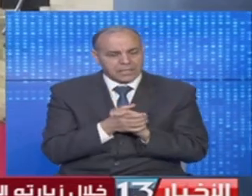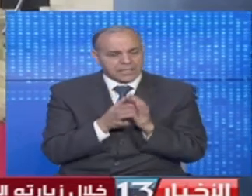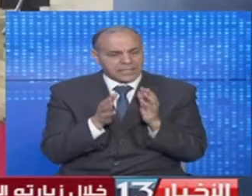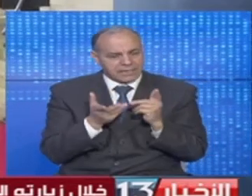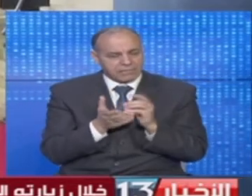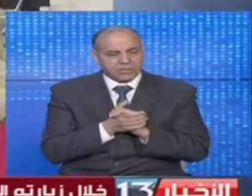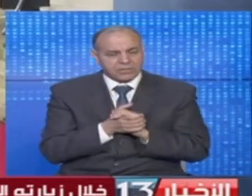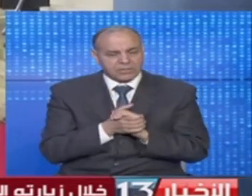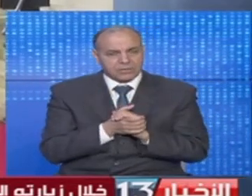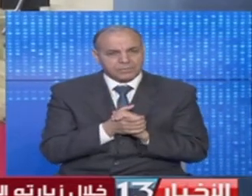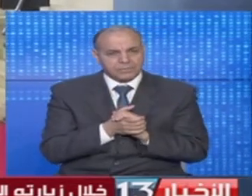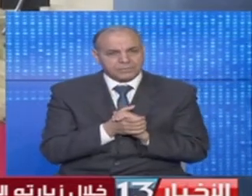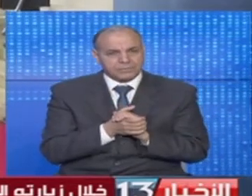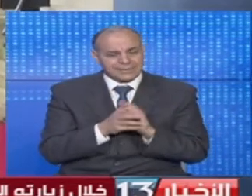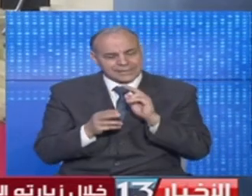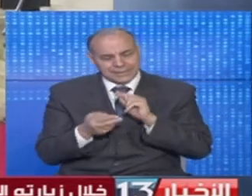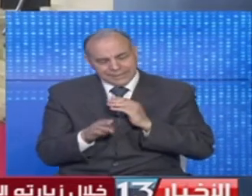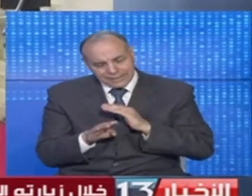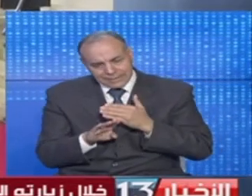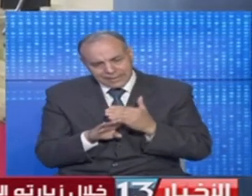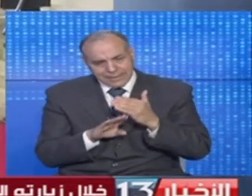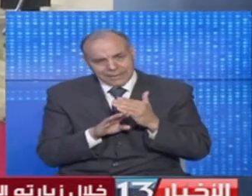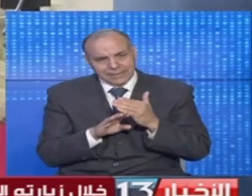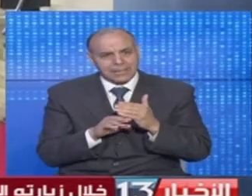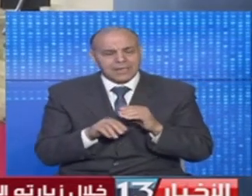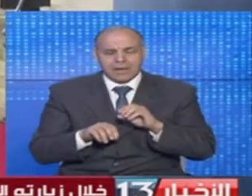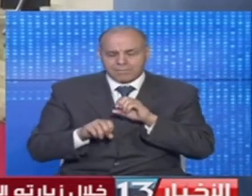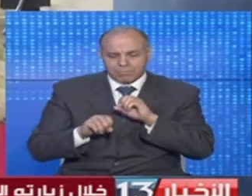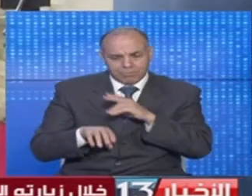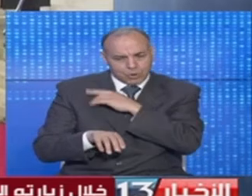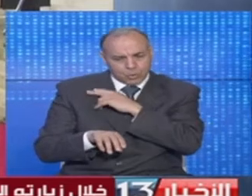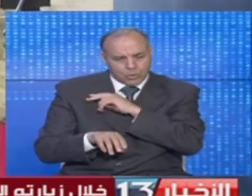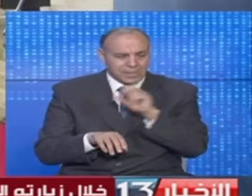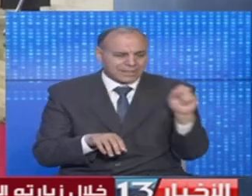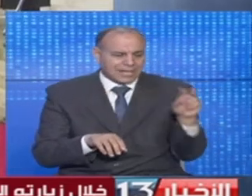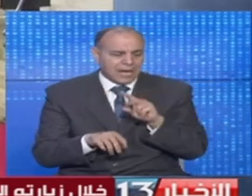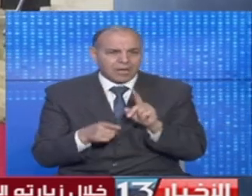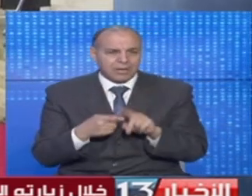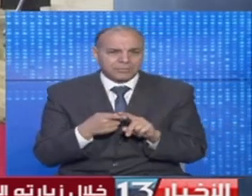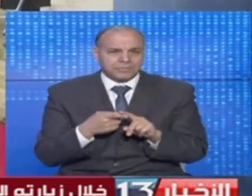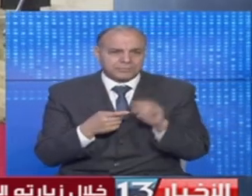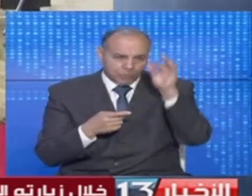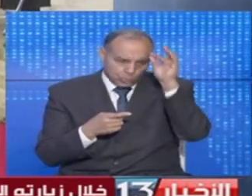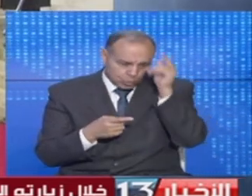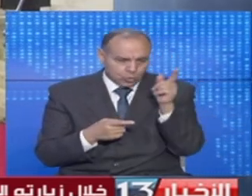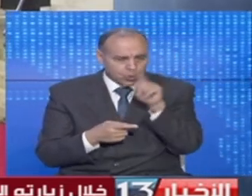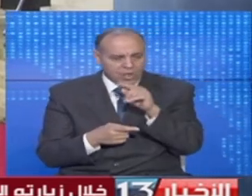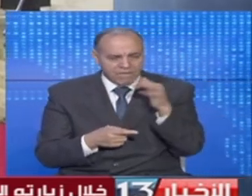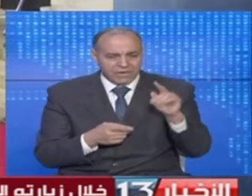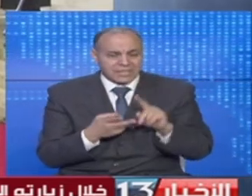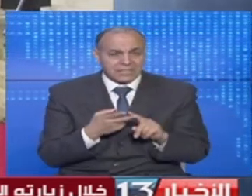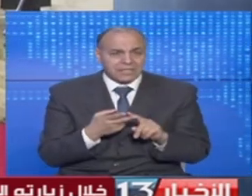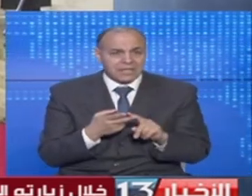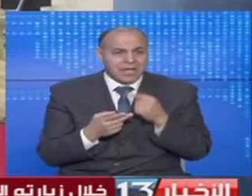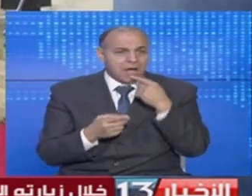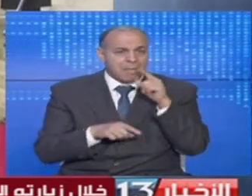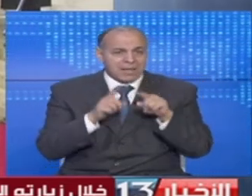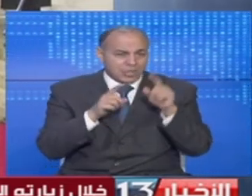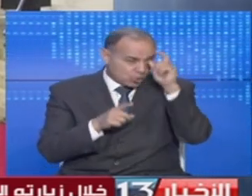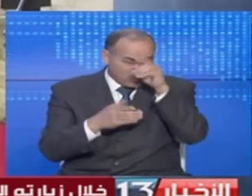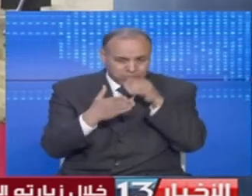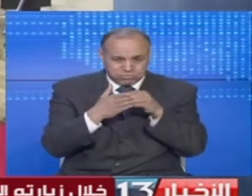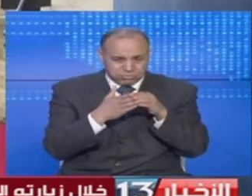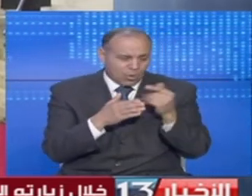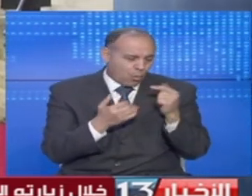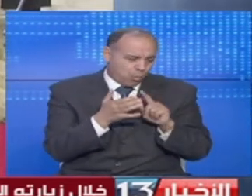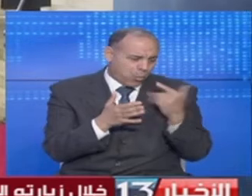كيفية تسهيل الإقامة بتاعهم وتسهيل التنقل ما بين تونس وفرنسا، خاصة بعد ما عرفوا بعض الصعوبات في